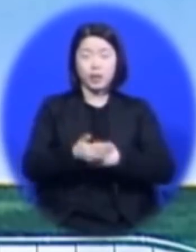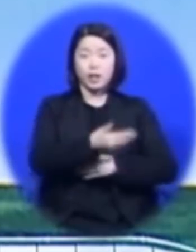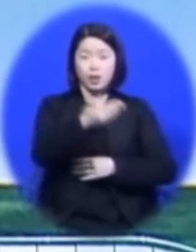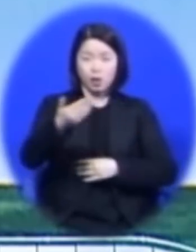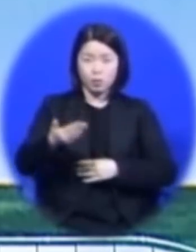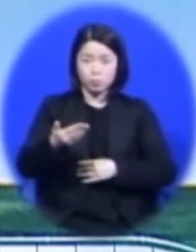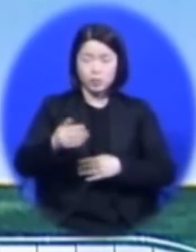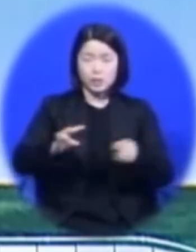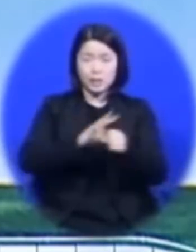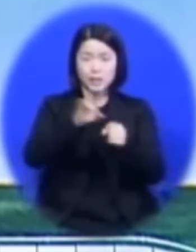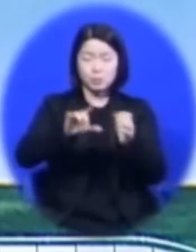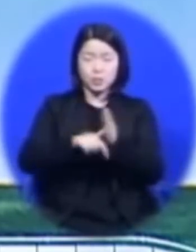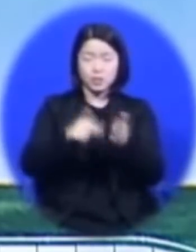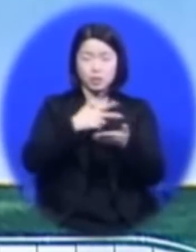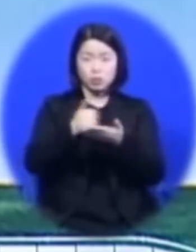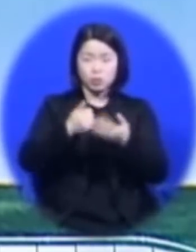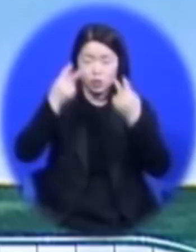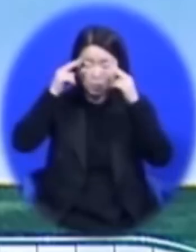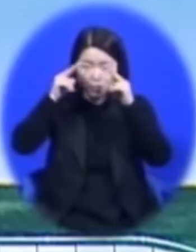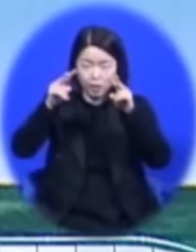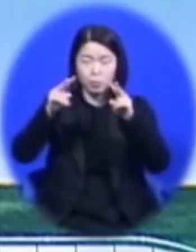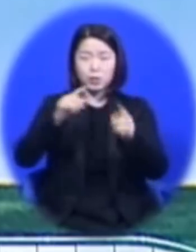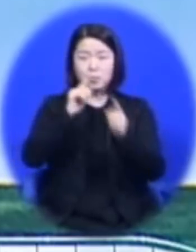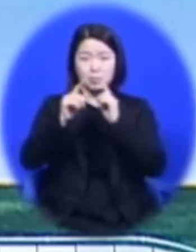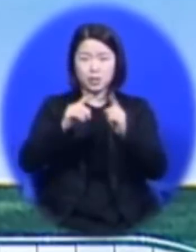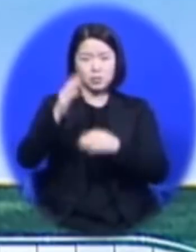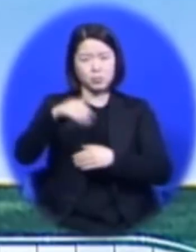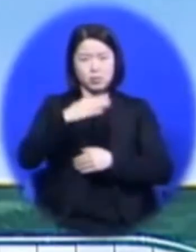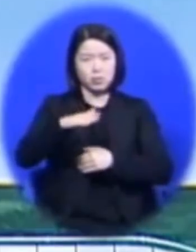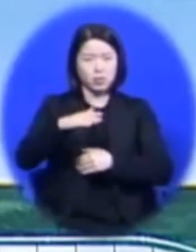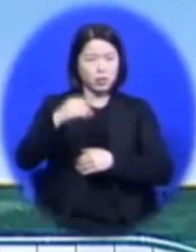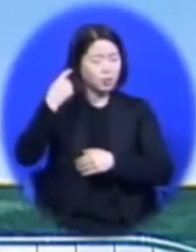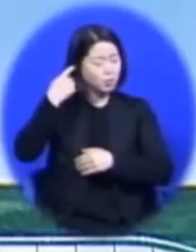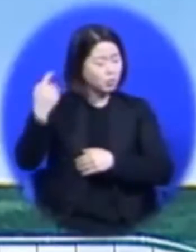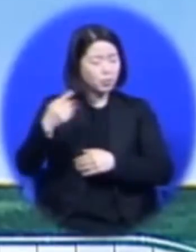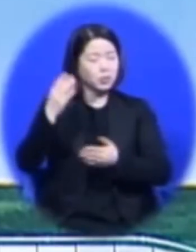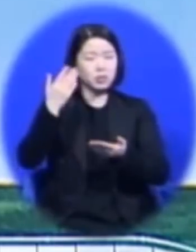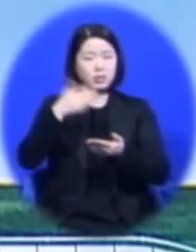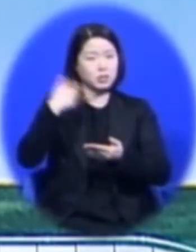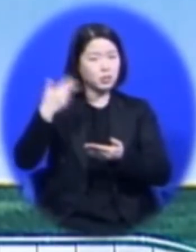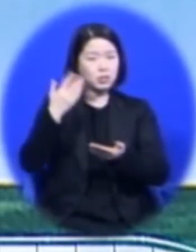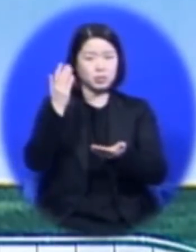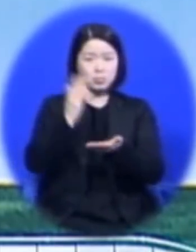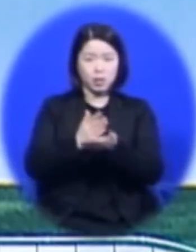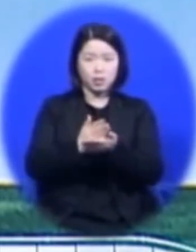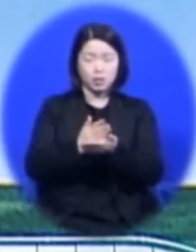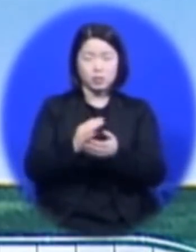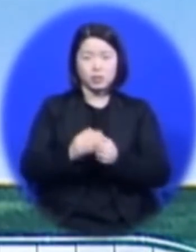여러분들이 24시간 주님을 바라 보시고 라는 말씀을 절대로 흘려 듣지 마시고 봐라